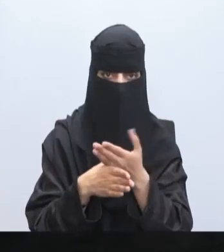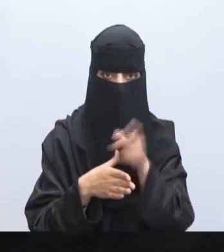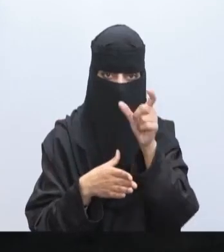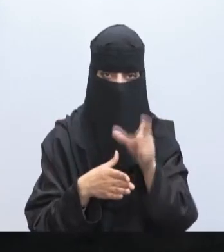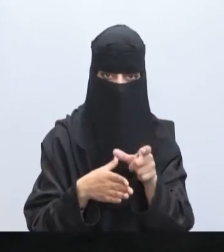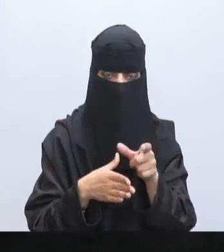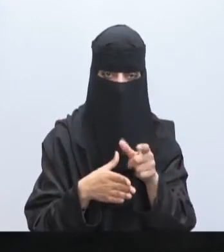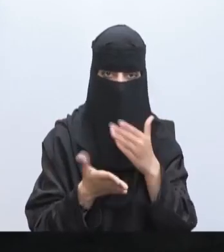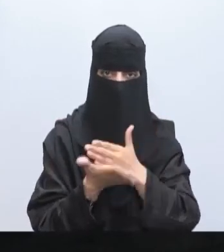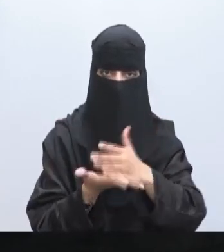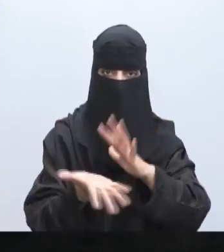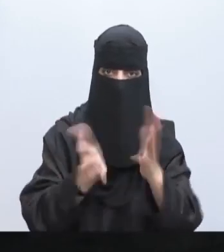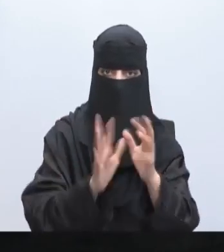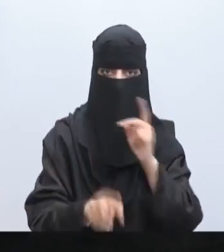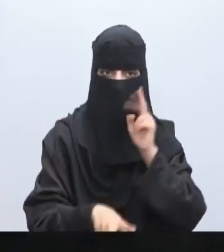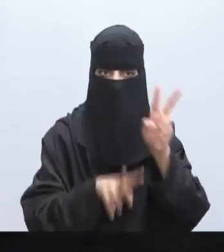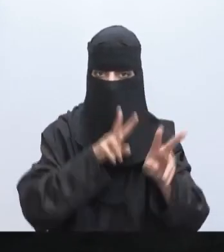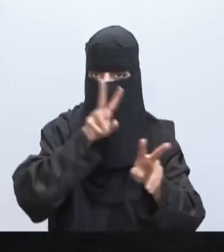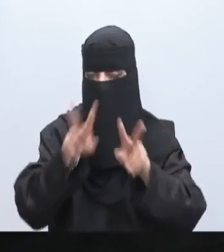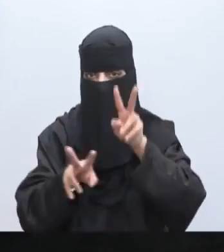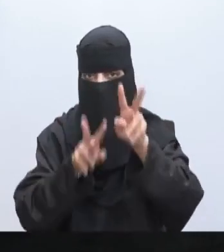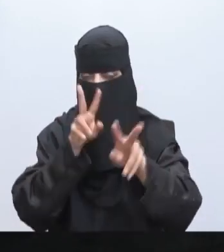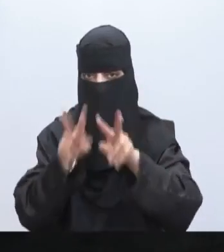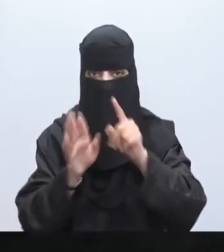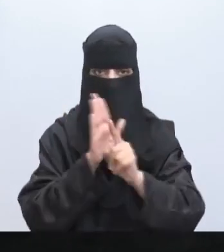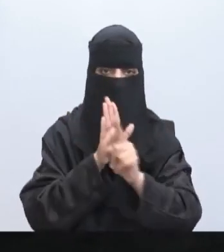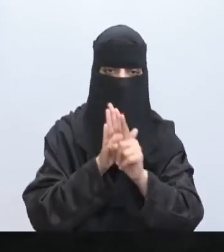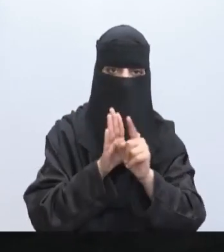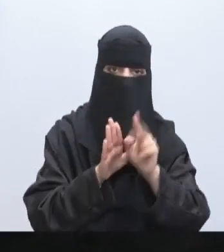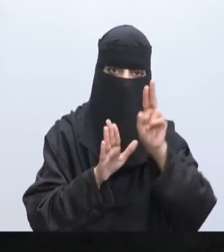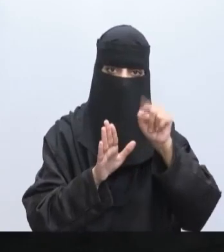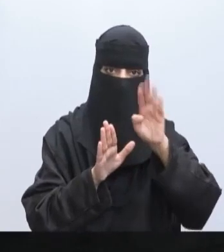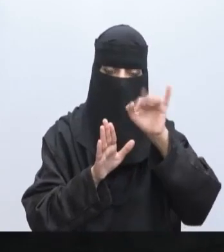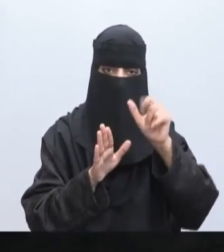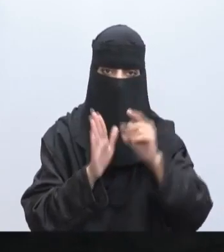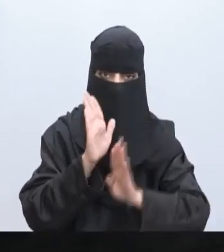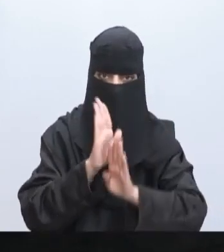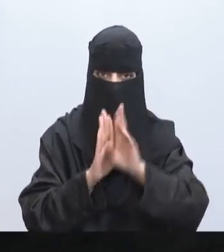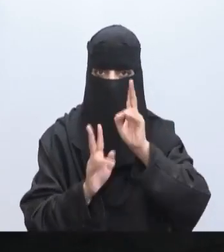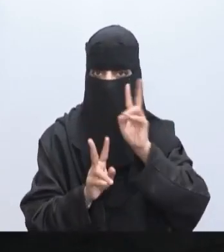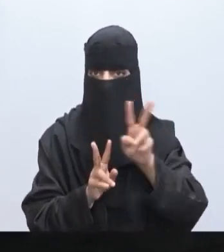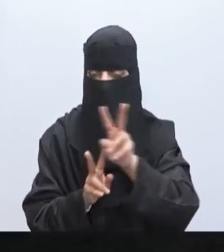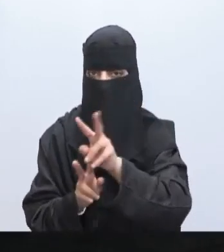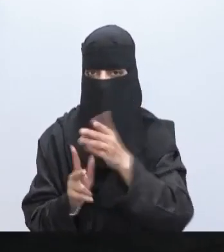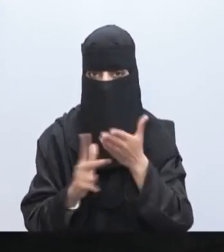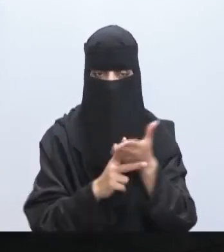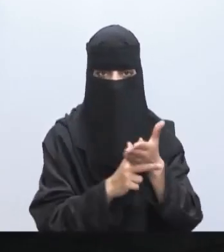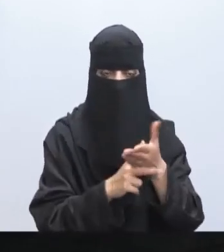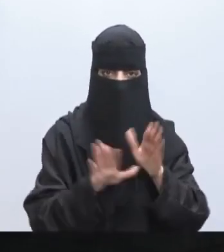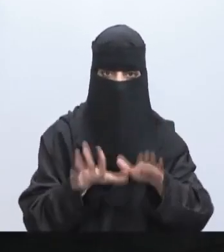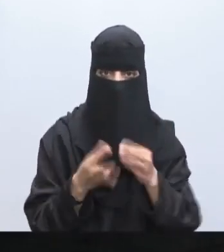وهذه الاحداث التي عاش فيها الامام تركي بن عبد الله ونشا بها من خلال